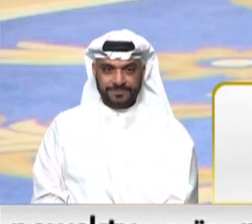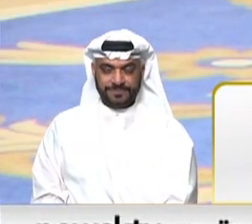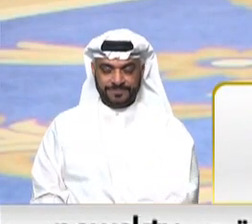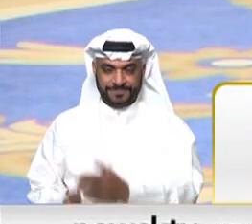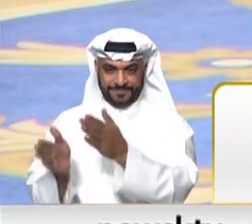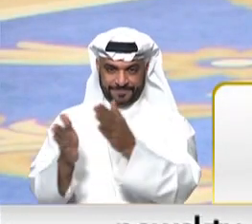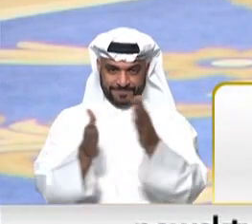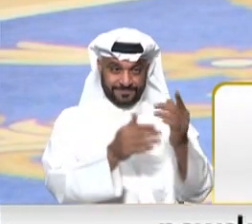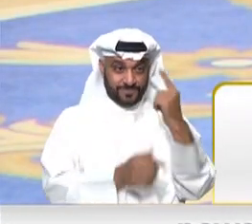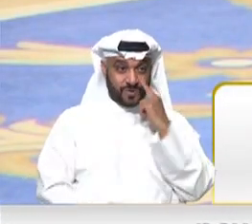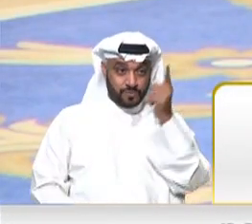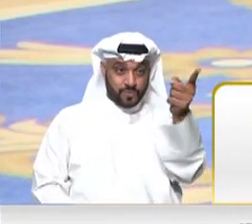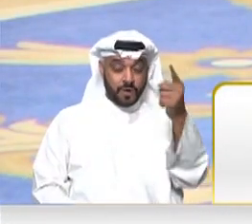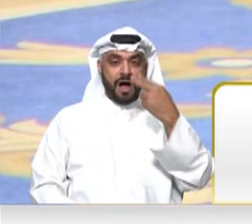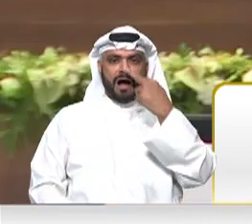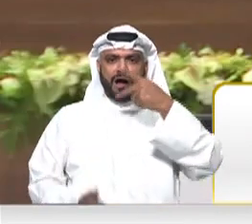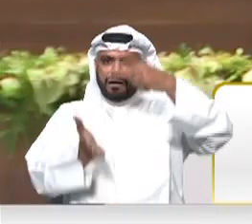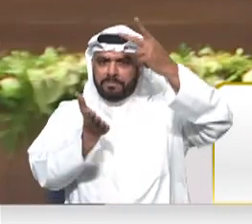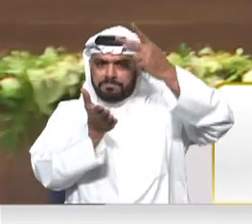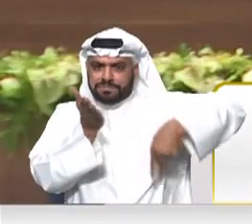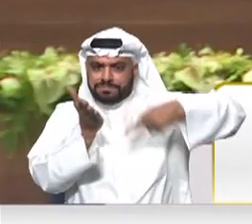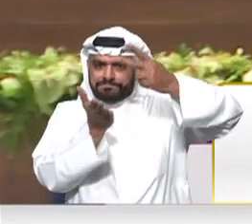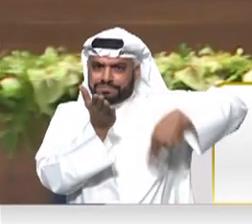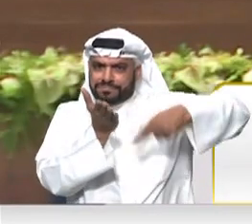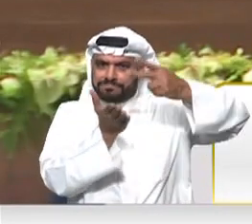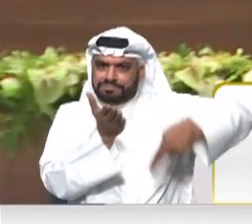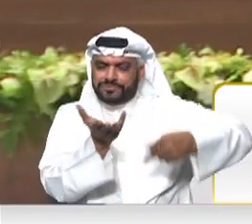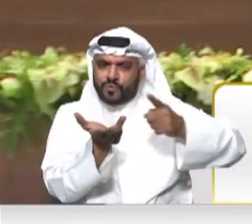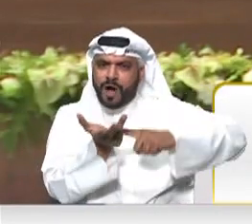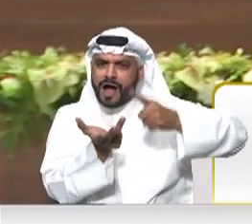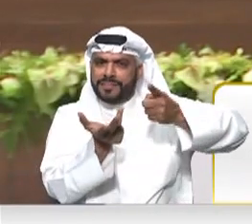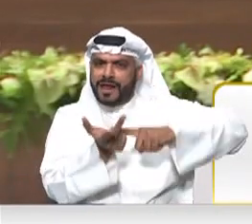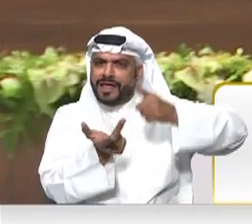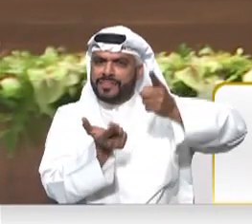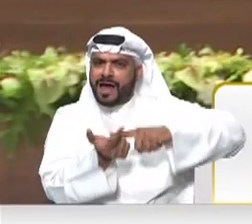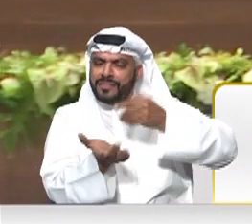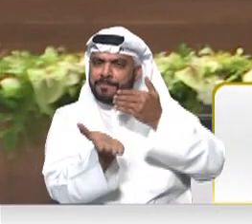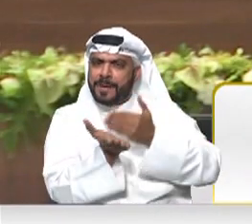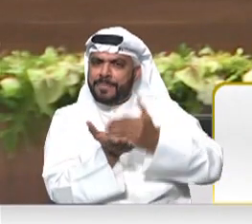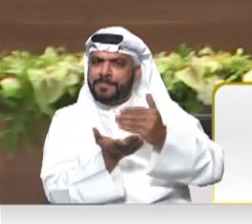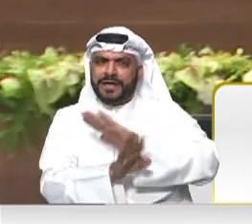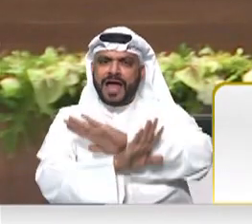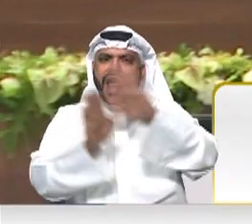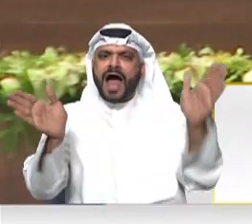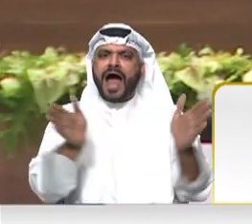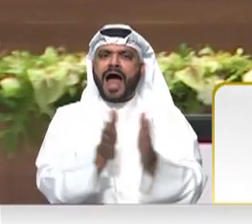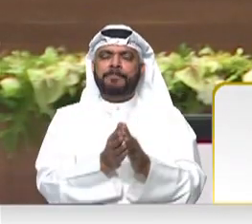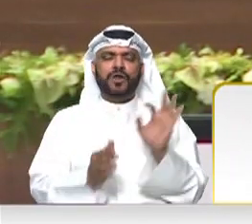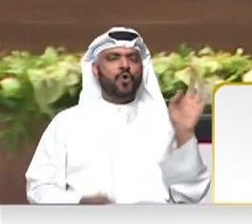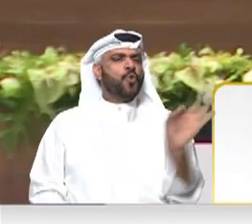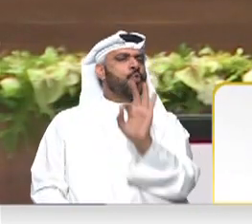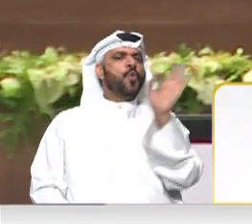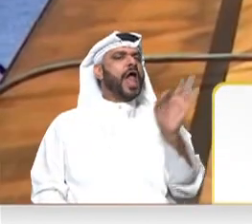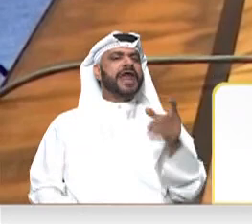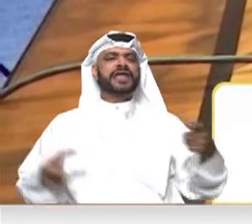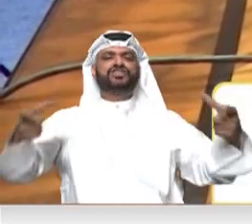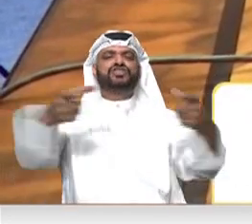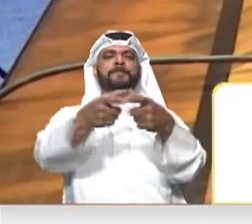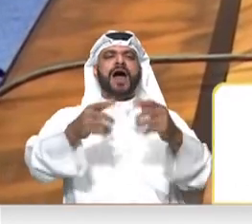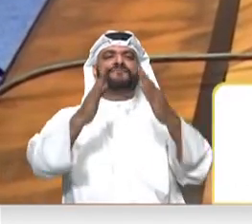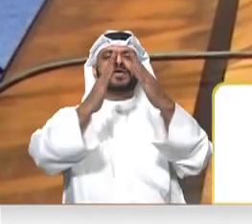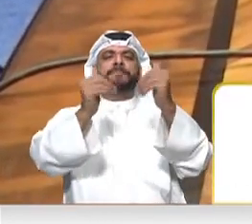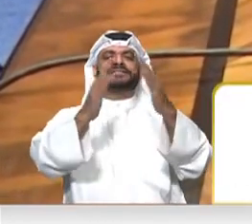جملة من القرارات خرج بها اجتماع الهيئات المالية العربية في اجتماعها بالعاصمة الإدارية المصرية،